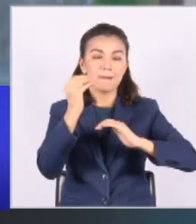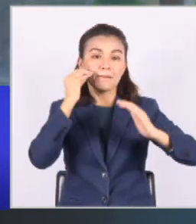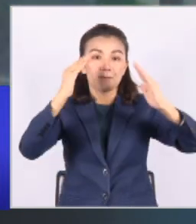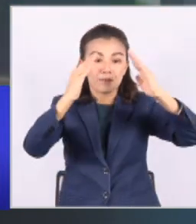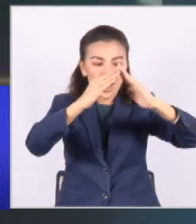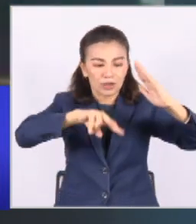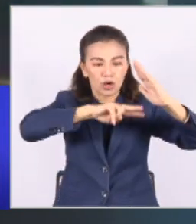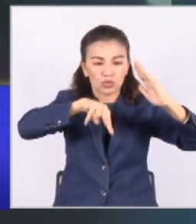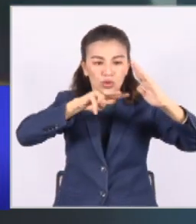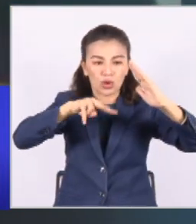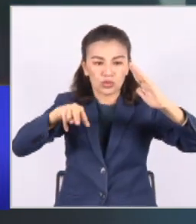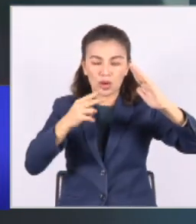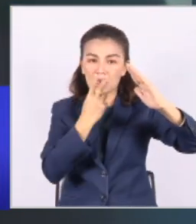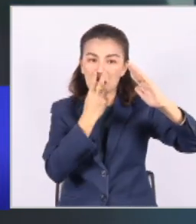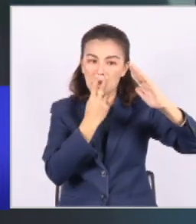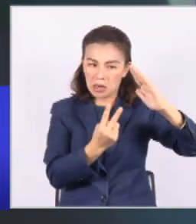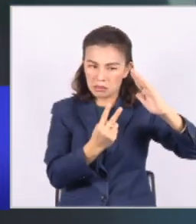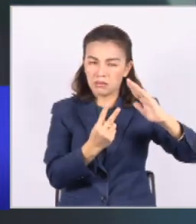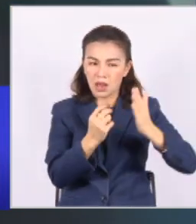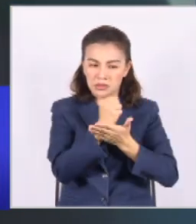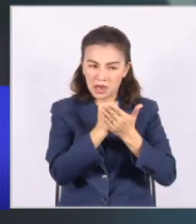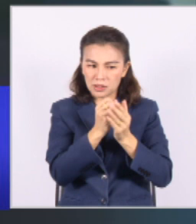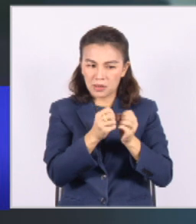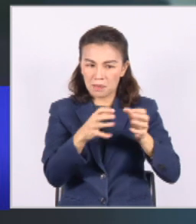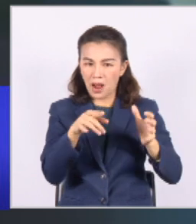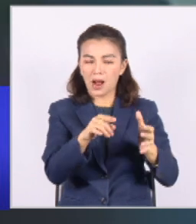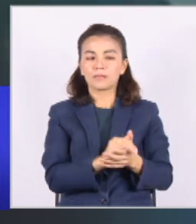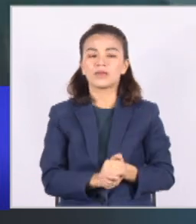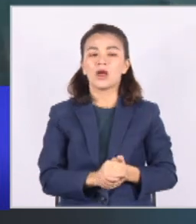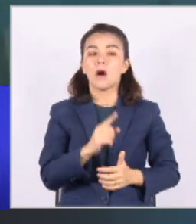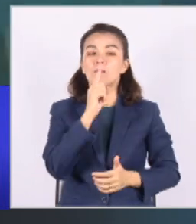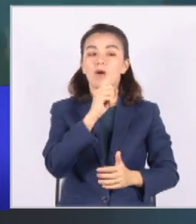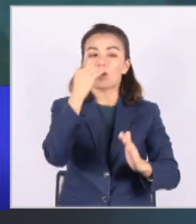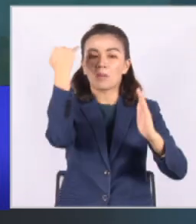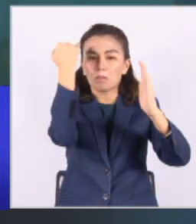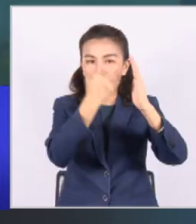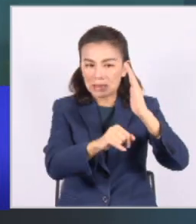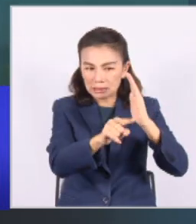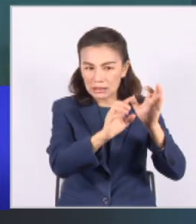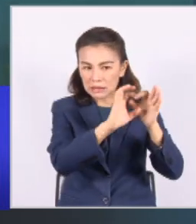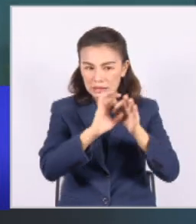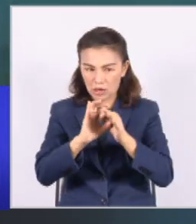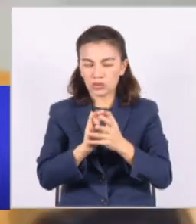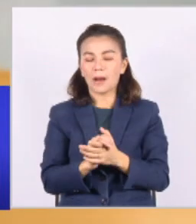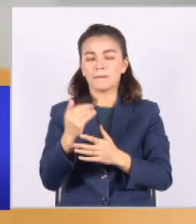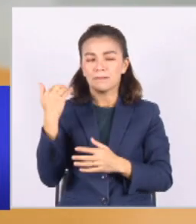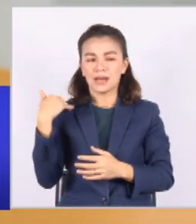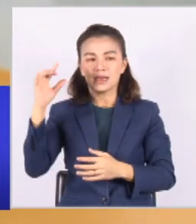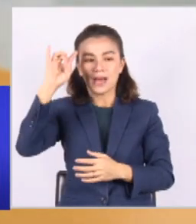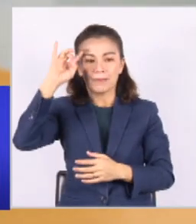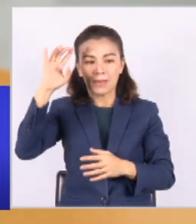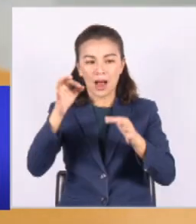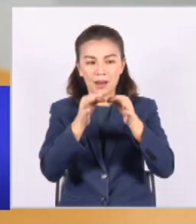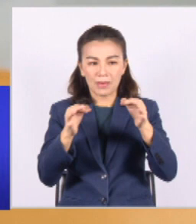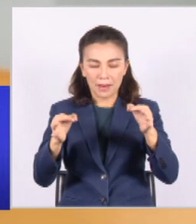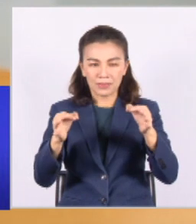ปเบื้องต้นเจ้าหน้าที่ก็บันทึกการจับกุมตั้งข้อหามียาเสพติดให้โทษประเภทหนึ่งยาบ้าหรือยาไอซ์ไว้ในครอบครองเพื่อจำหน่ายพอไปตร